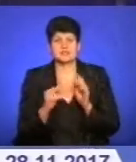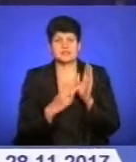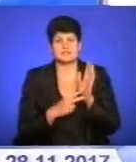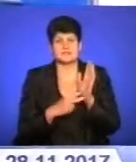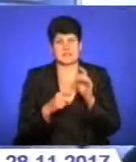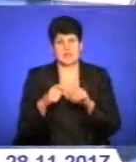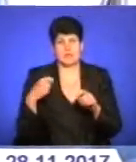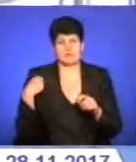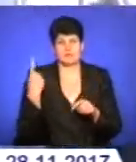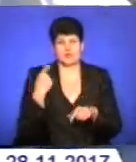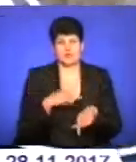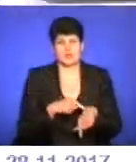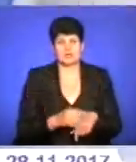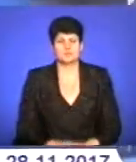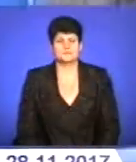годину.